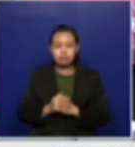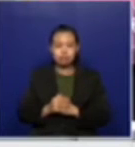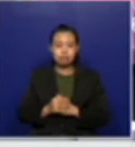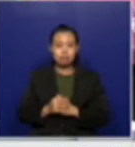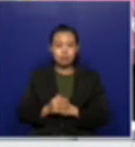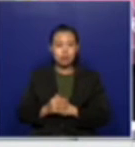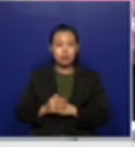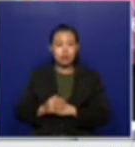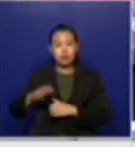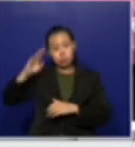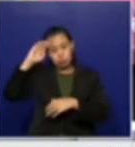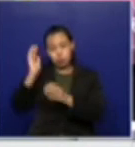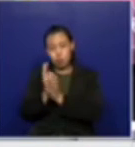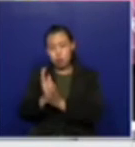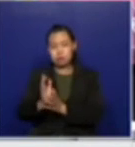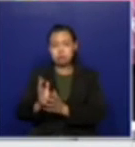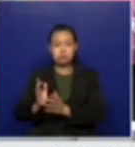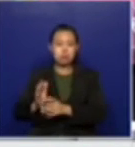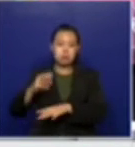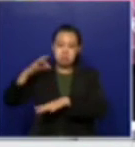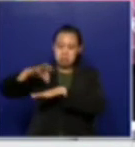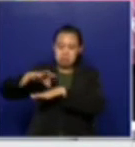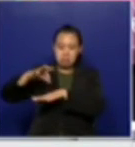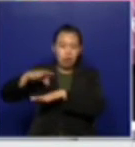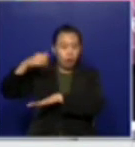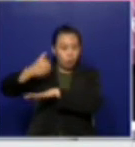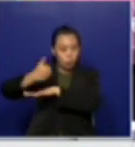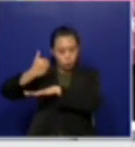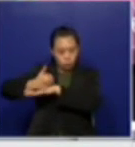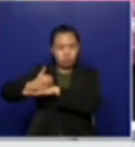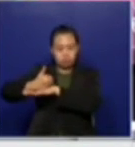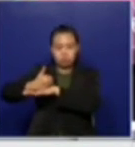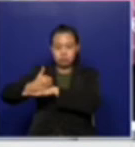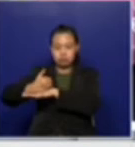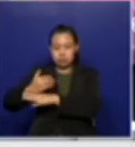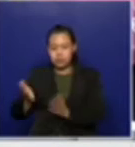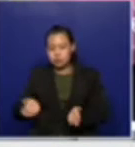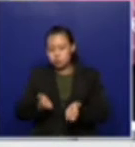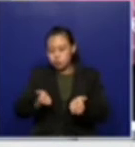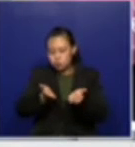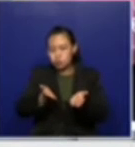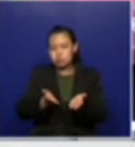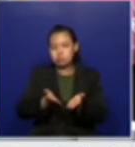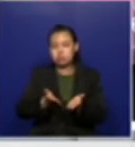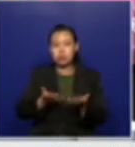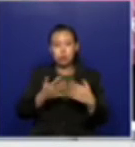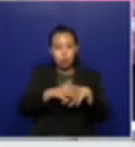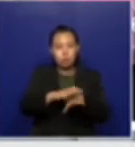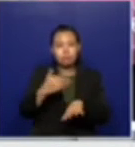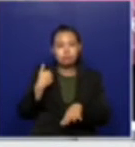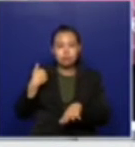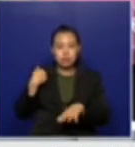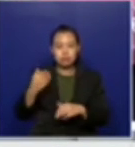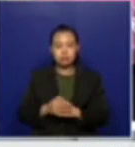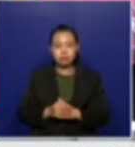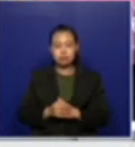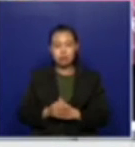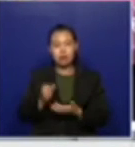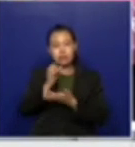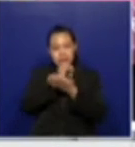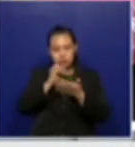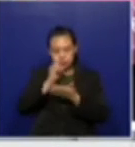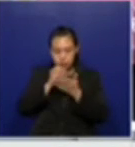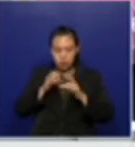3นี่อยู่เบื้องหลังท่านประธานที่เคารพครับนั่นคือเรื่องบ่อนการพนันเรื่องยาเสพติดวันนี้ระบาดไปทั่